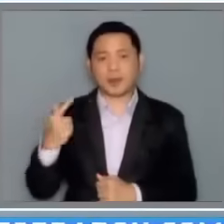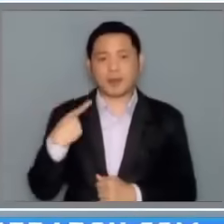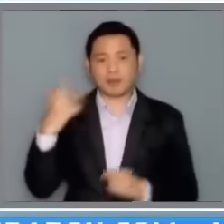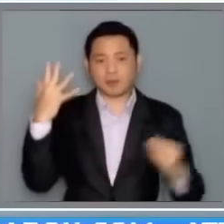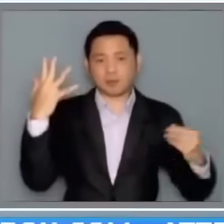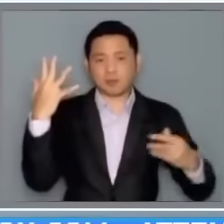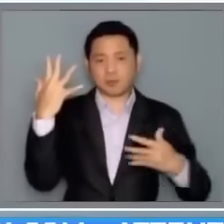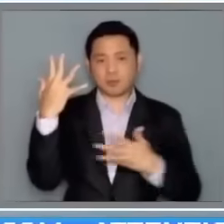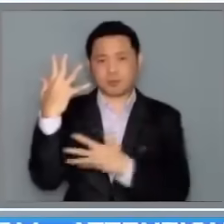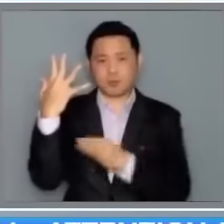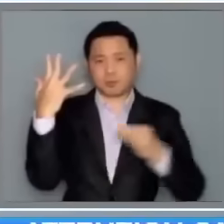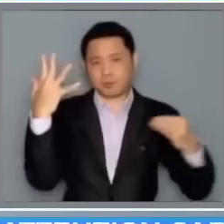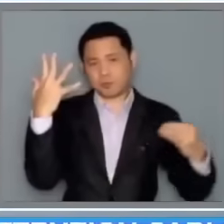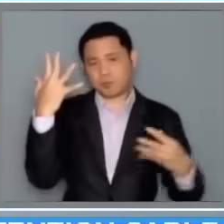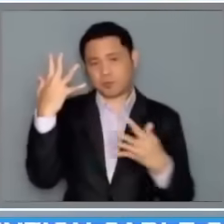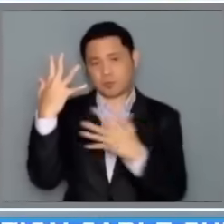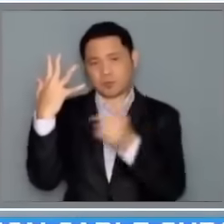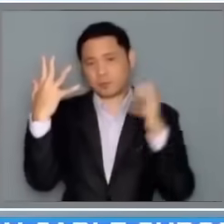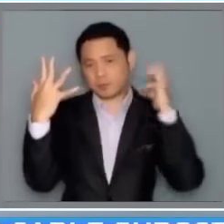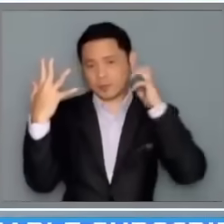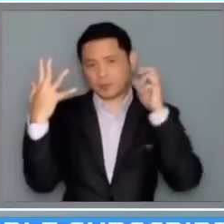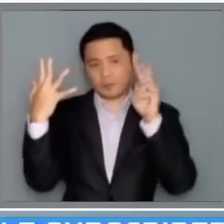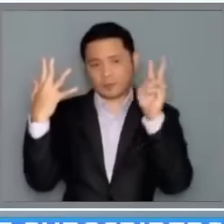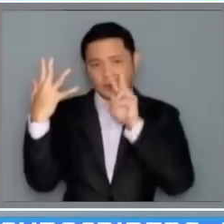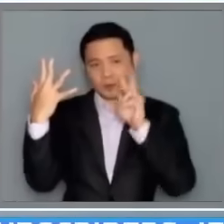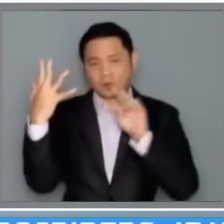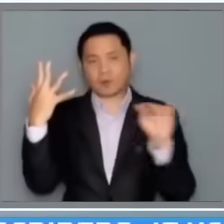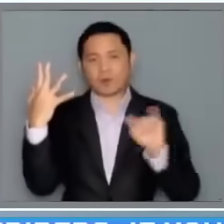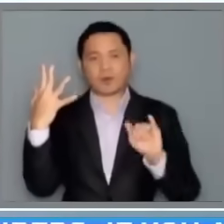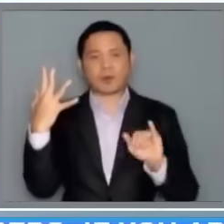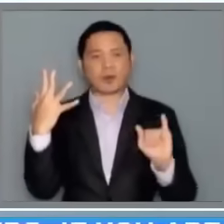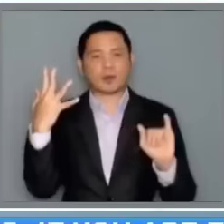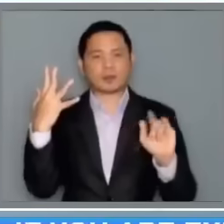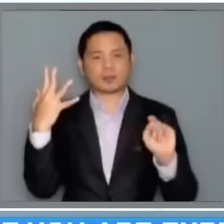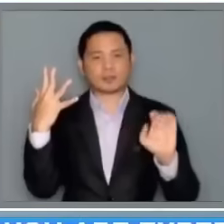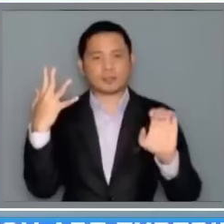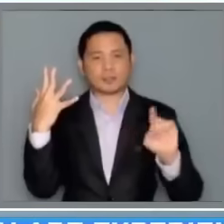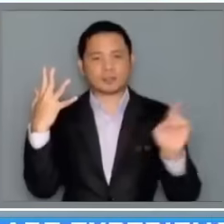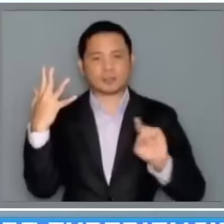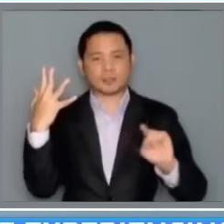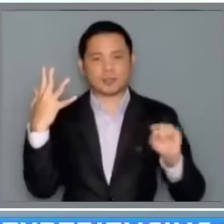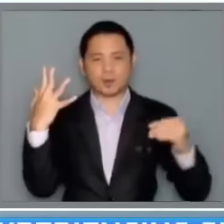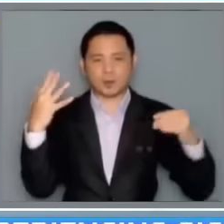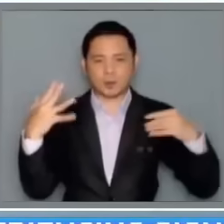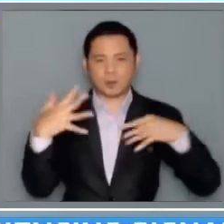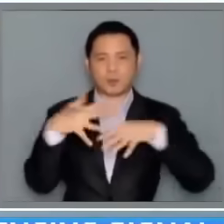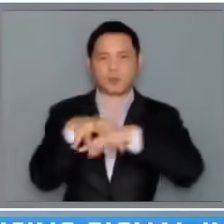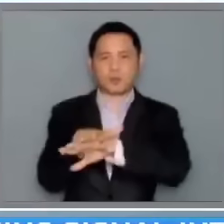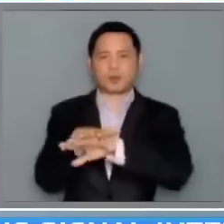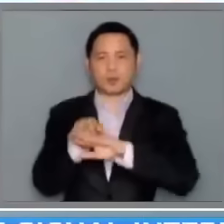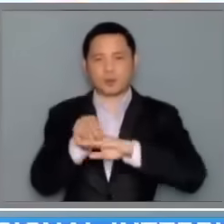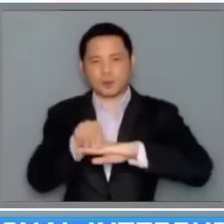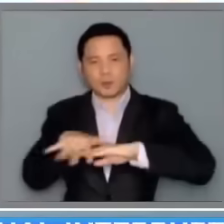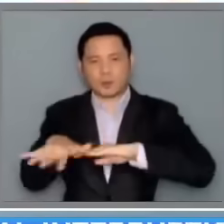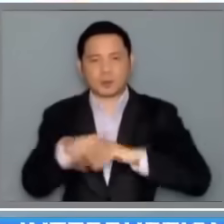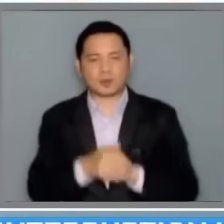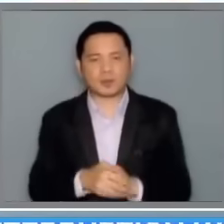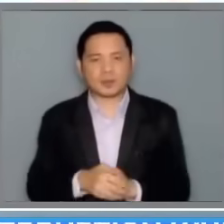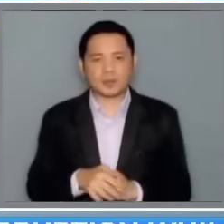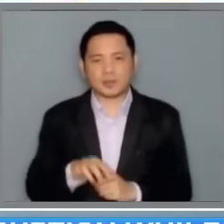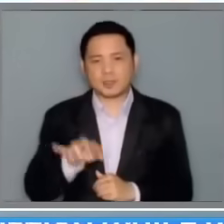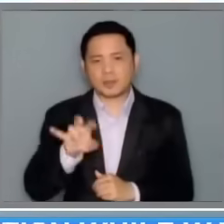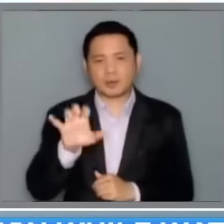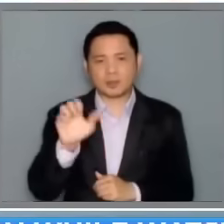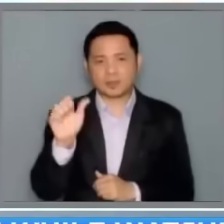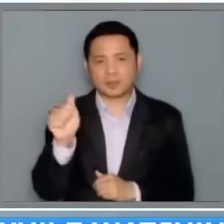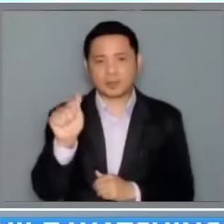Mindanao ang Intertropical Convergence Zone. Huling namataan ng LPA 710 kilometers silangan